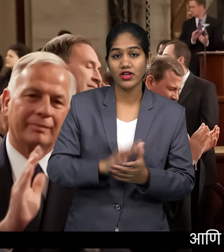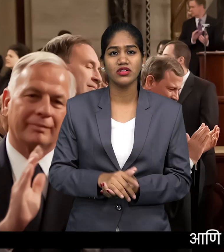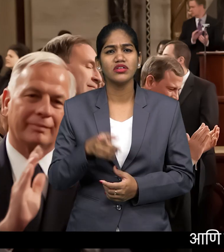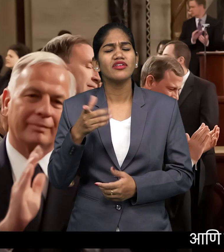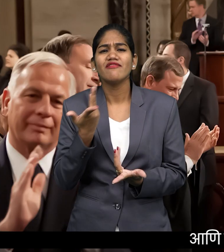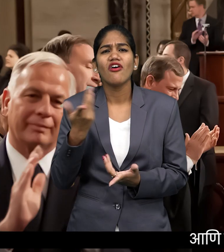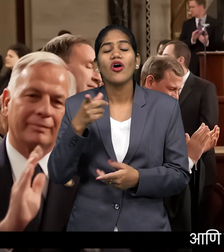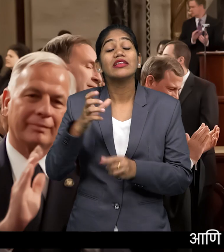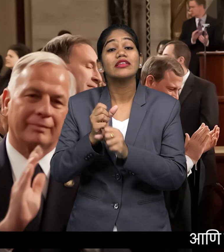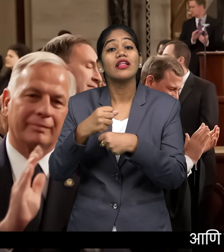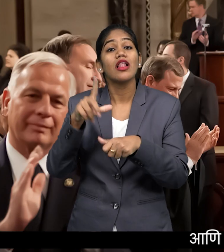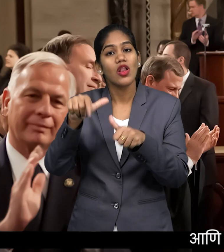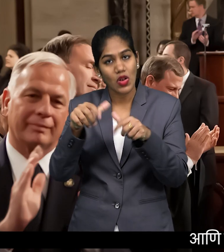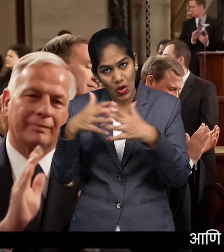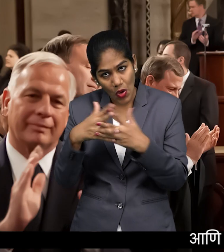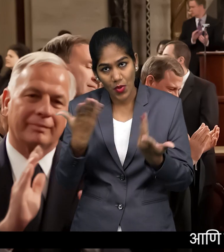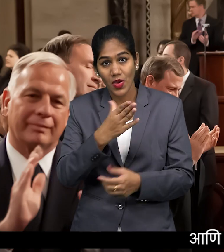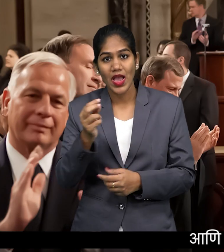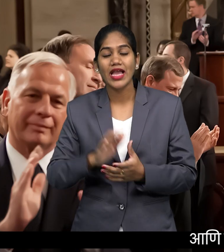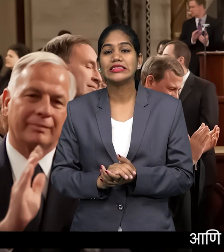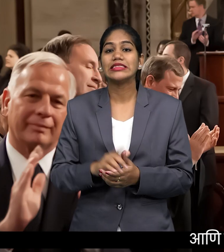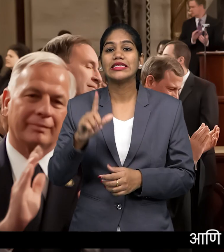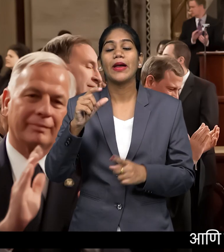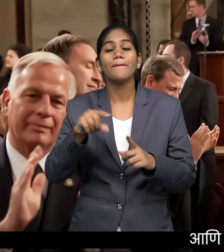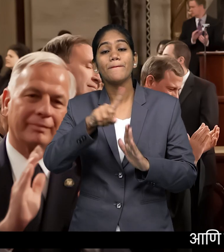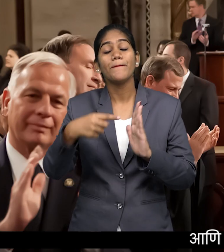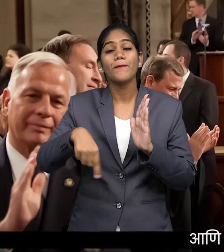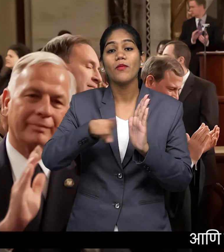ते धोरणे ठरवू शकतात.